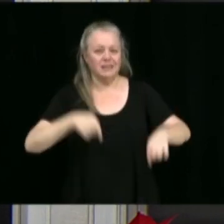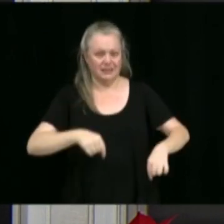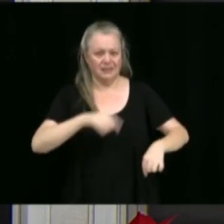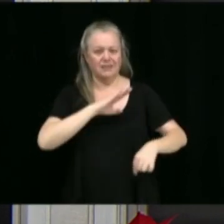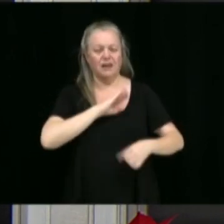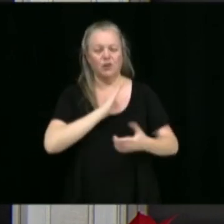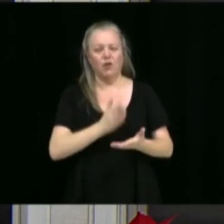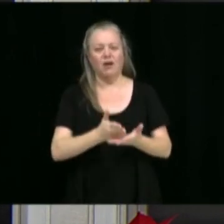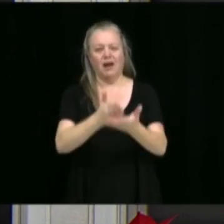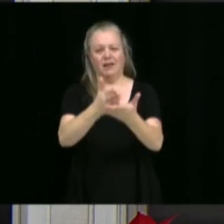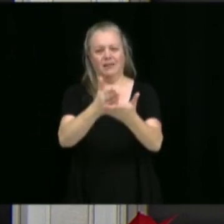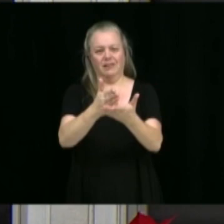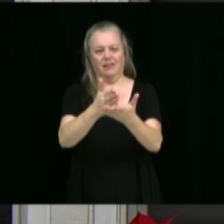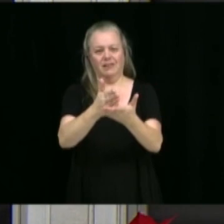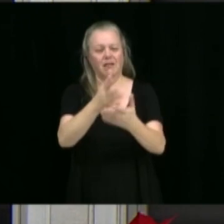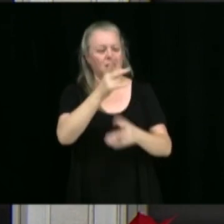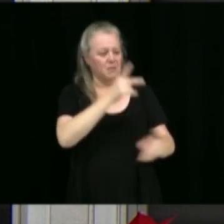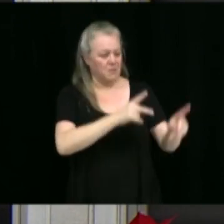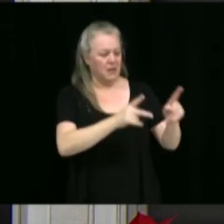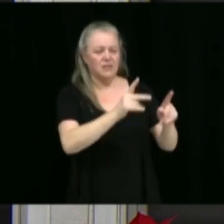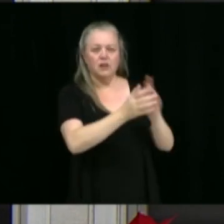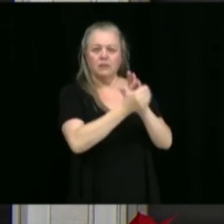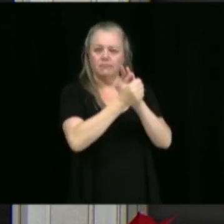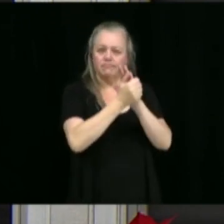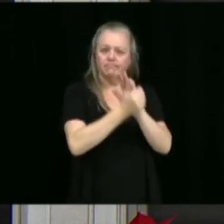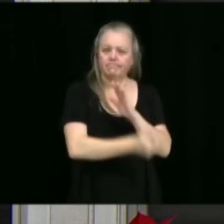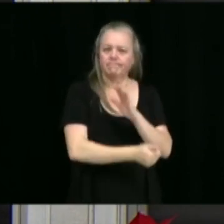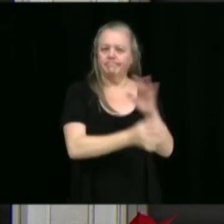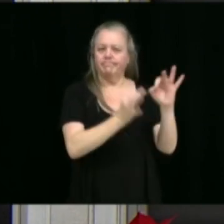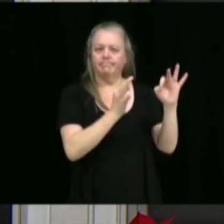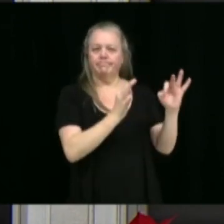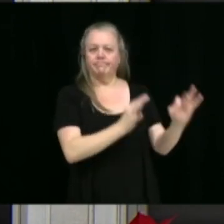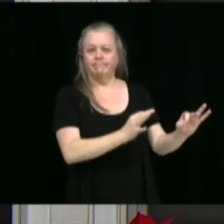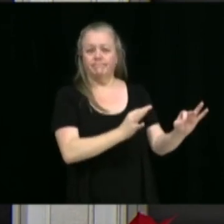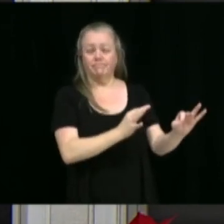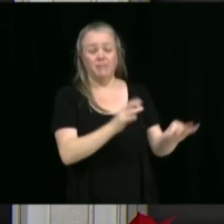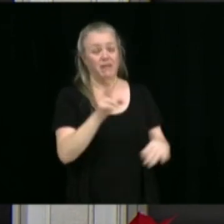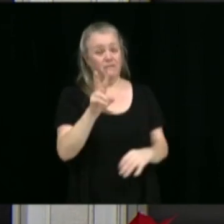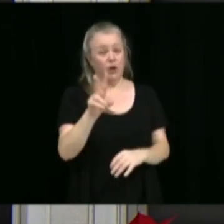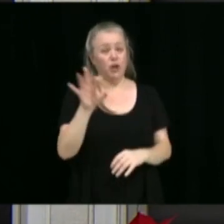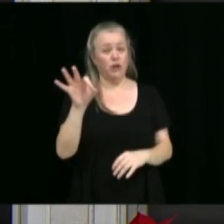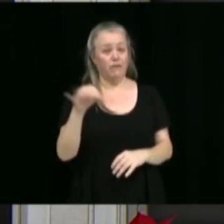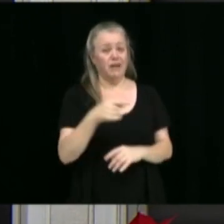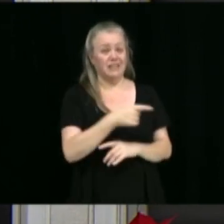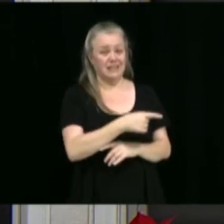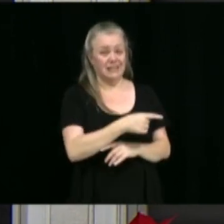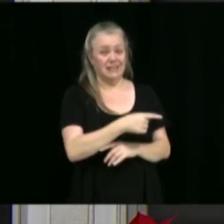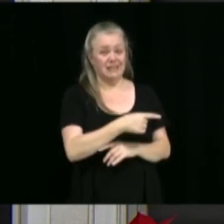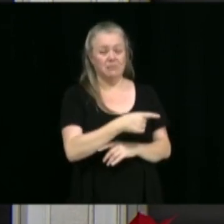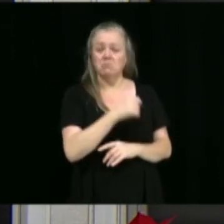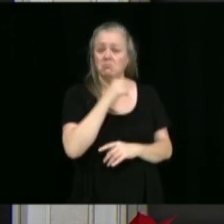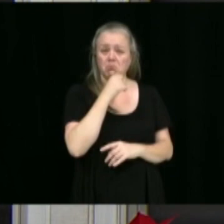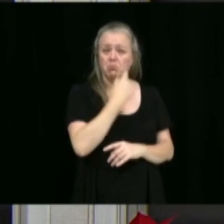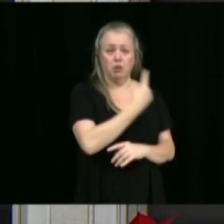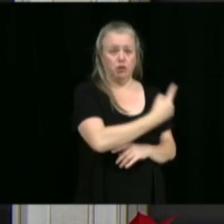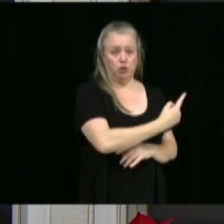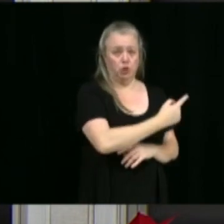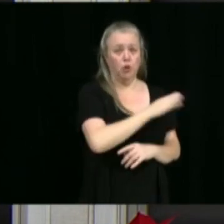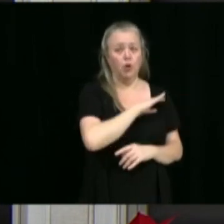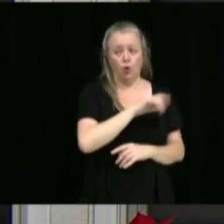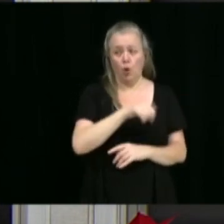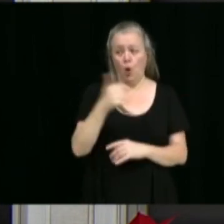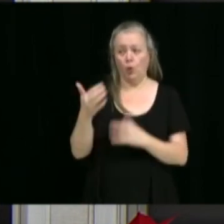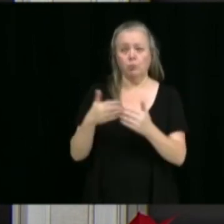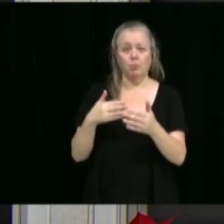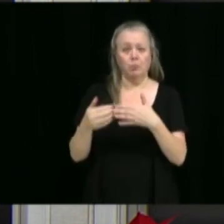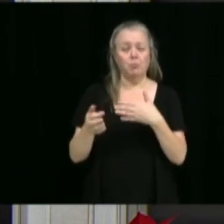des gens de grande qualité qui sont là à La Volte-Face, entre autres, mais il y a d'autres organisations qui